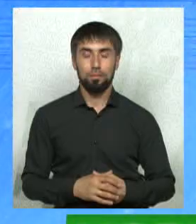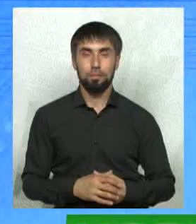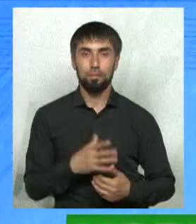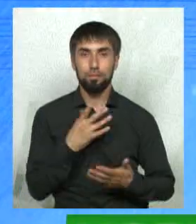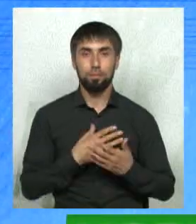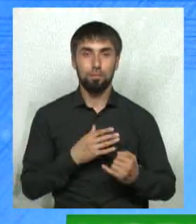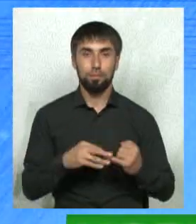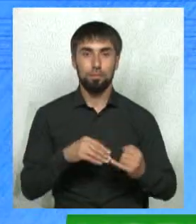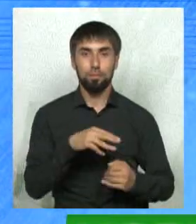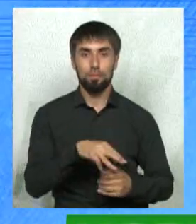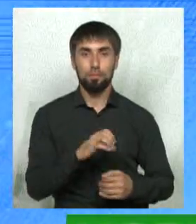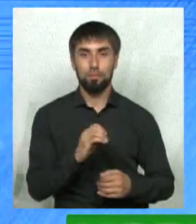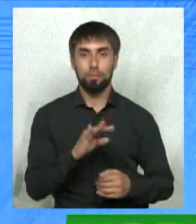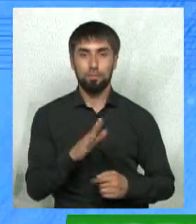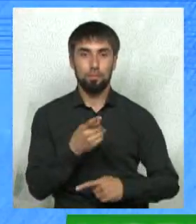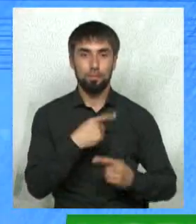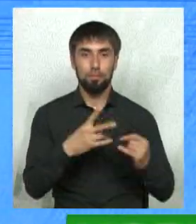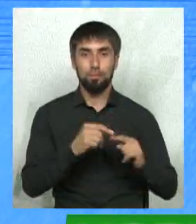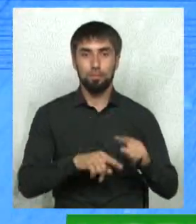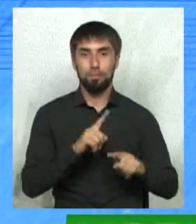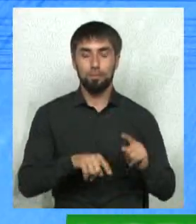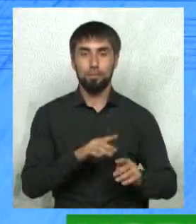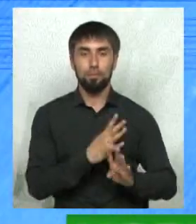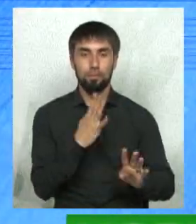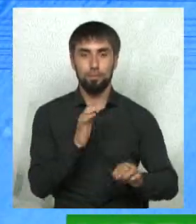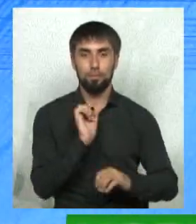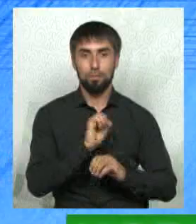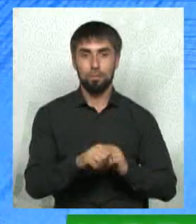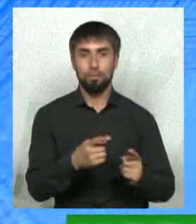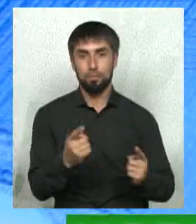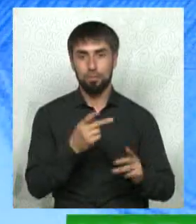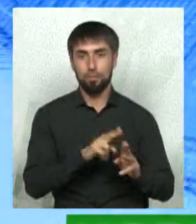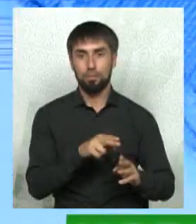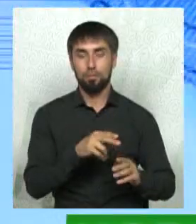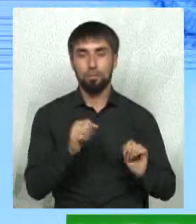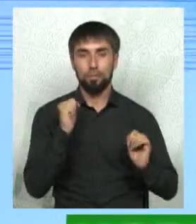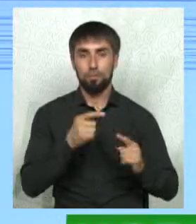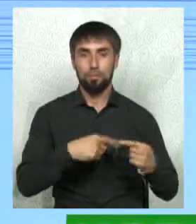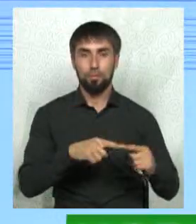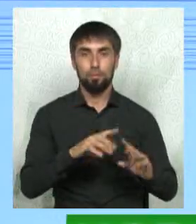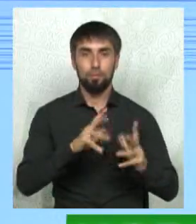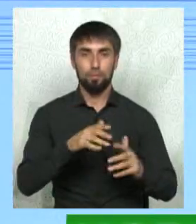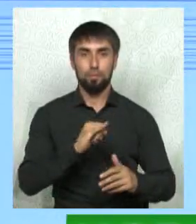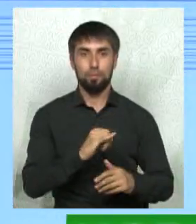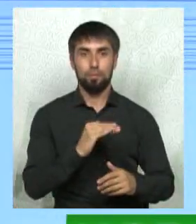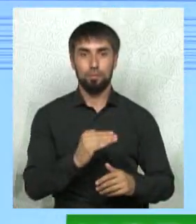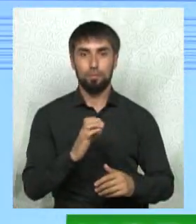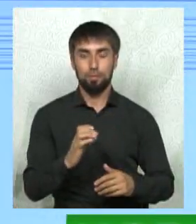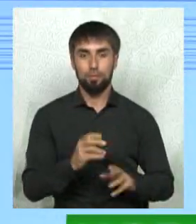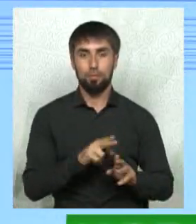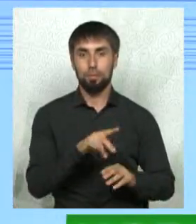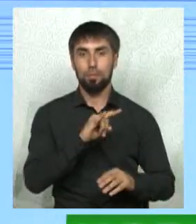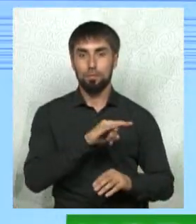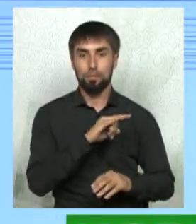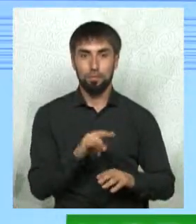Наш земляк Мусор Евлоев вернулся на родину после очередной победы в самой престижной спортивной организации мира UFC. Самолет ингушского